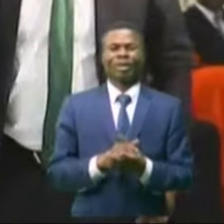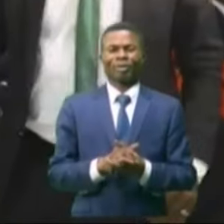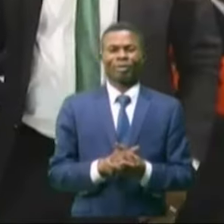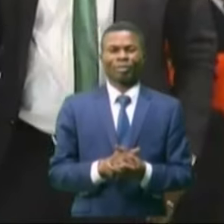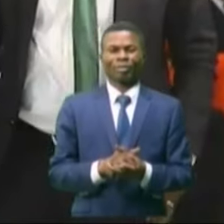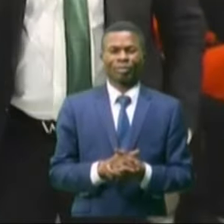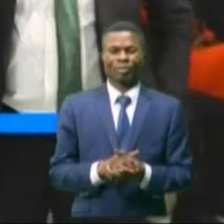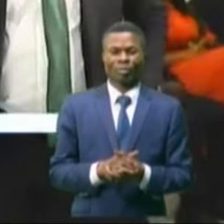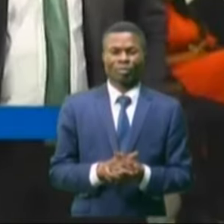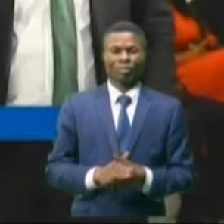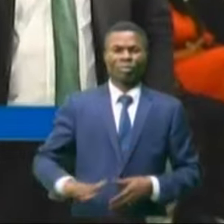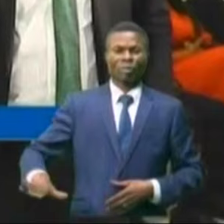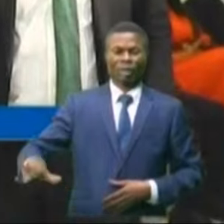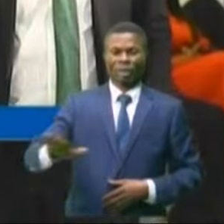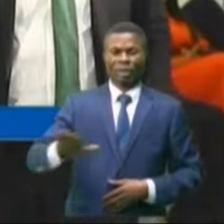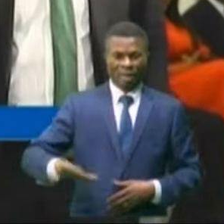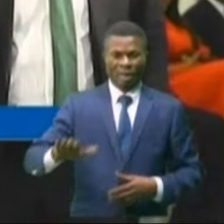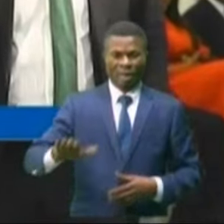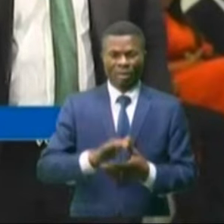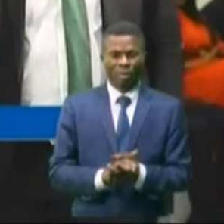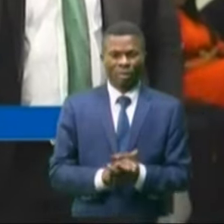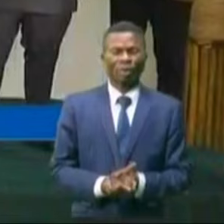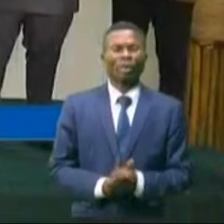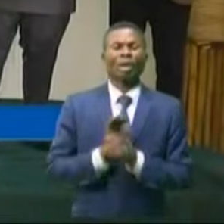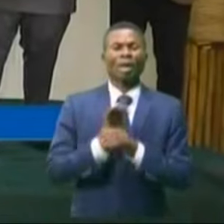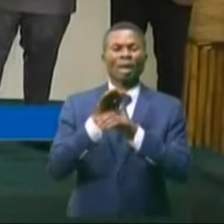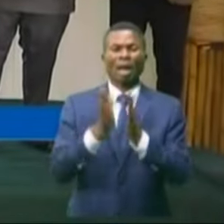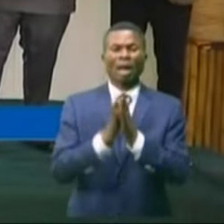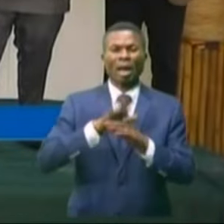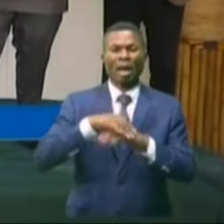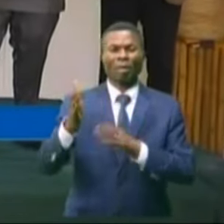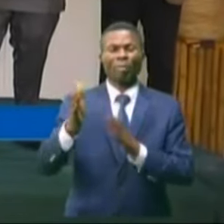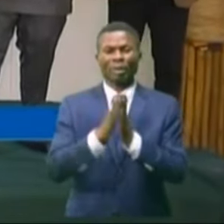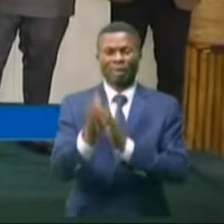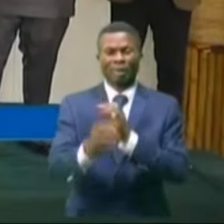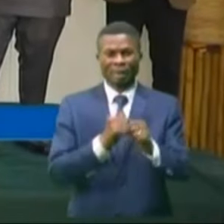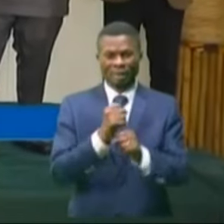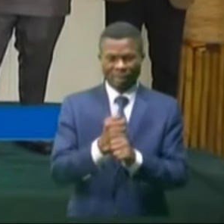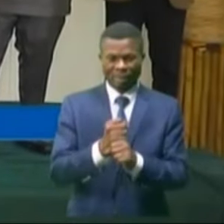Retenez que le pays de Didier Drogba a pris 10 ans pour préparer